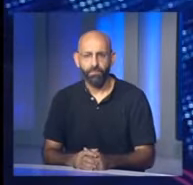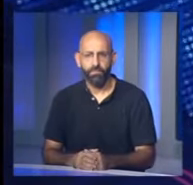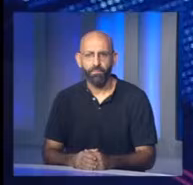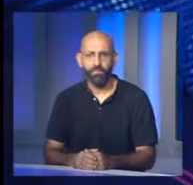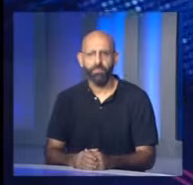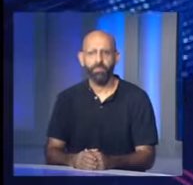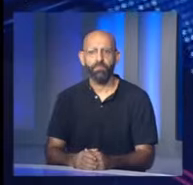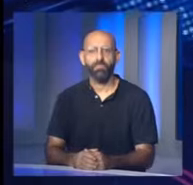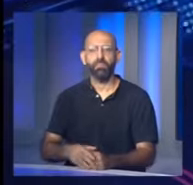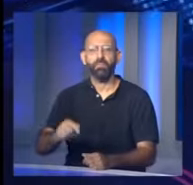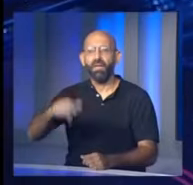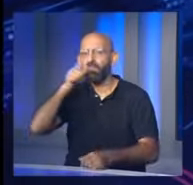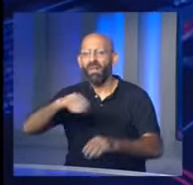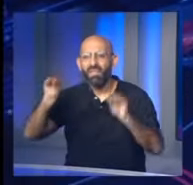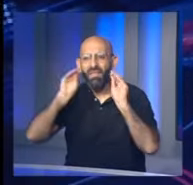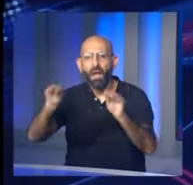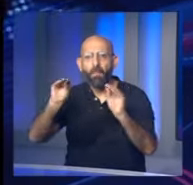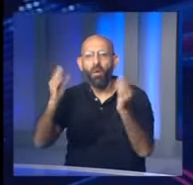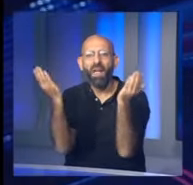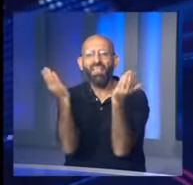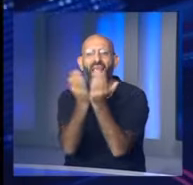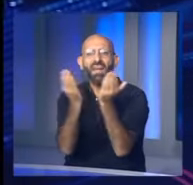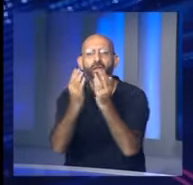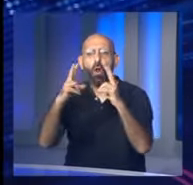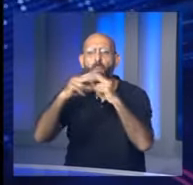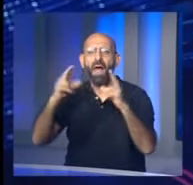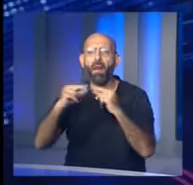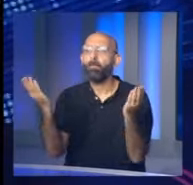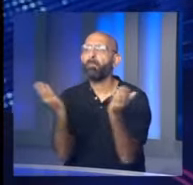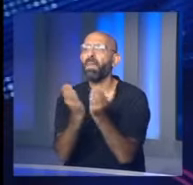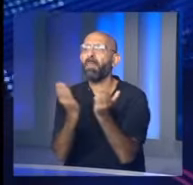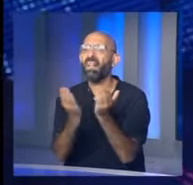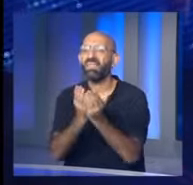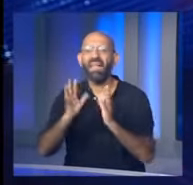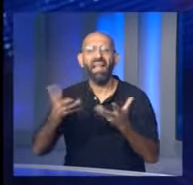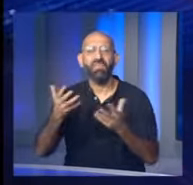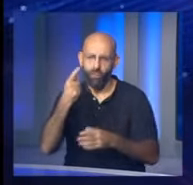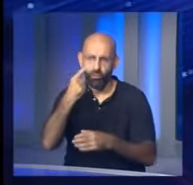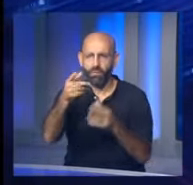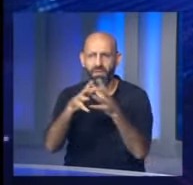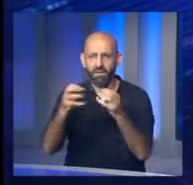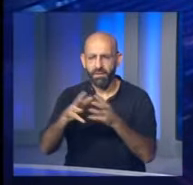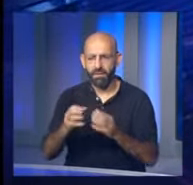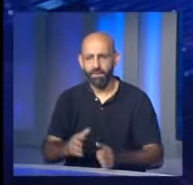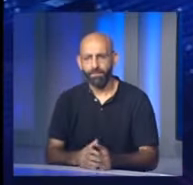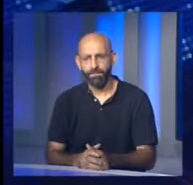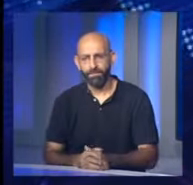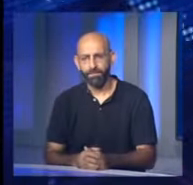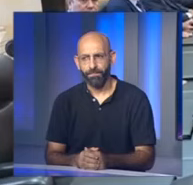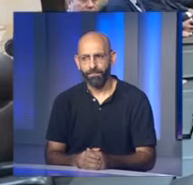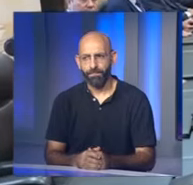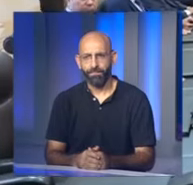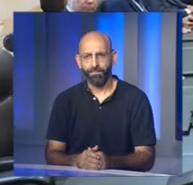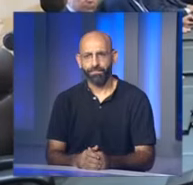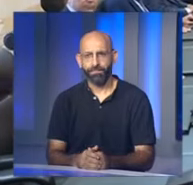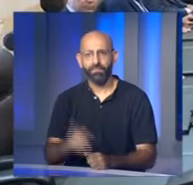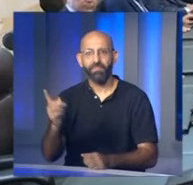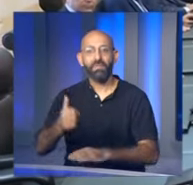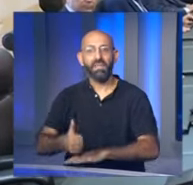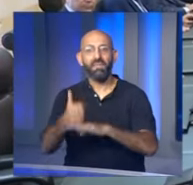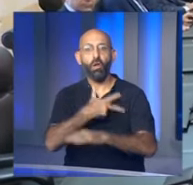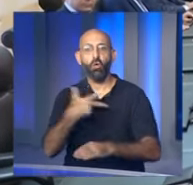الدولي في السرا سلسله لقاءات تربويه بحثت في مصير العام الدراسي